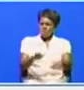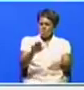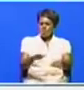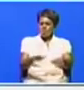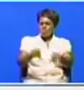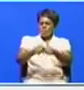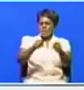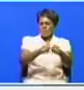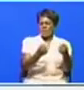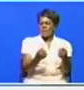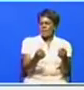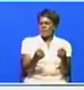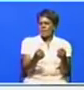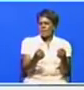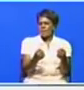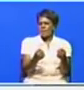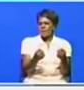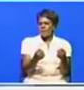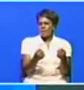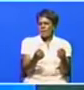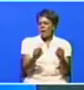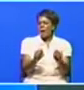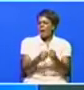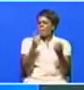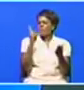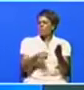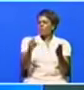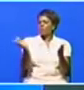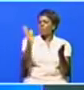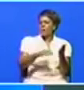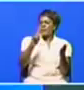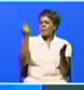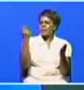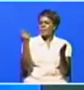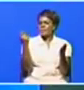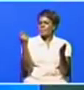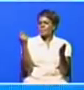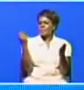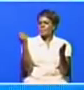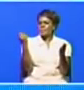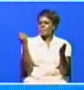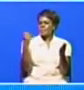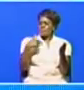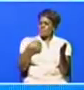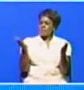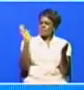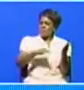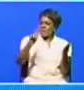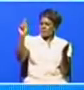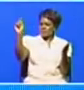hawezi kuendelea kuishi kule kwa sababu hawezi fanya kazi, au nini ambacho kilikufanya ukarudi? Kilichofanya nikarudi